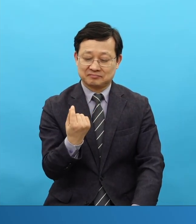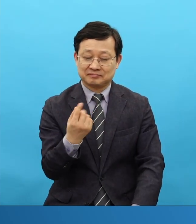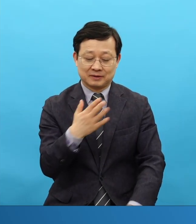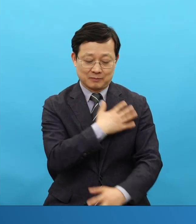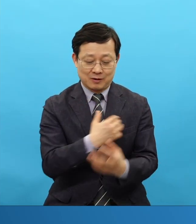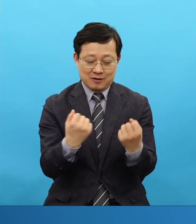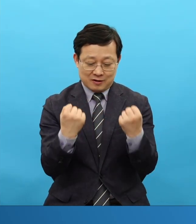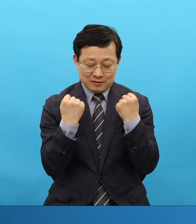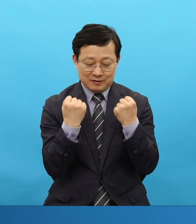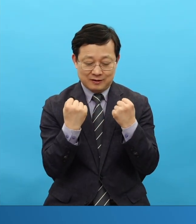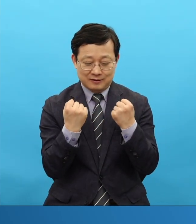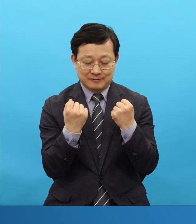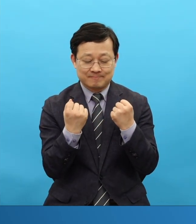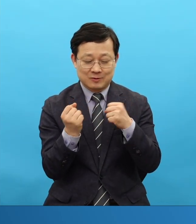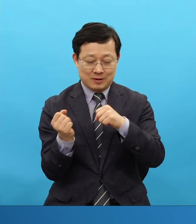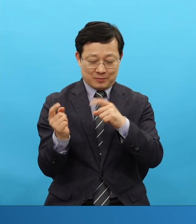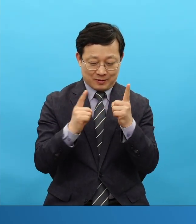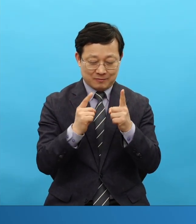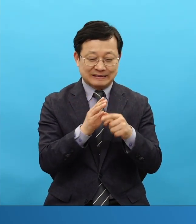24를 실제로